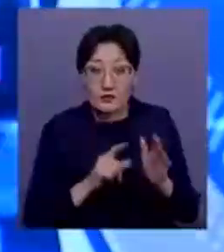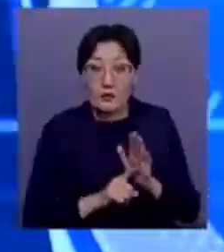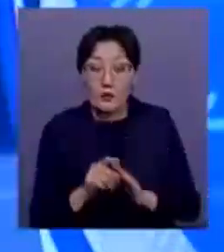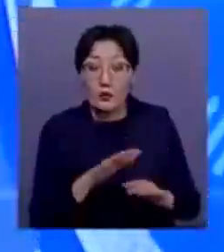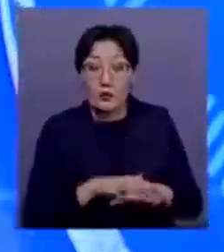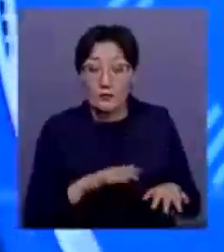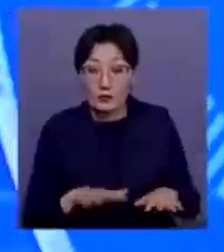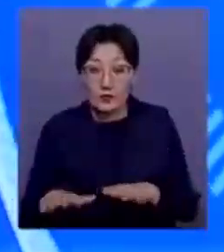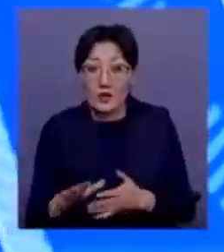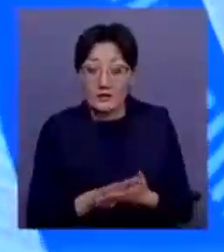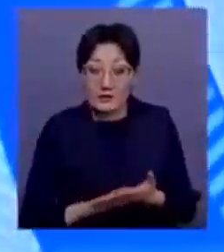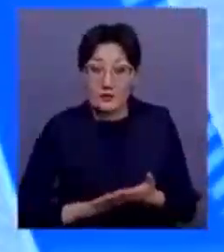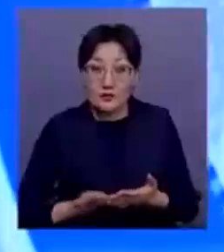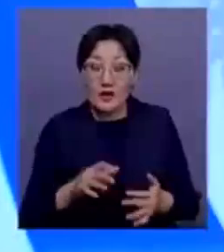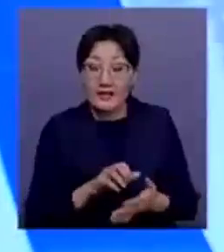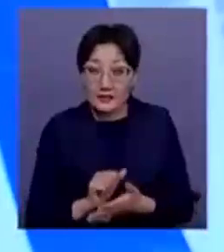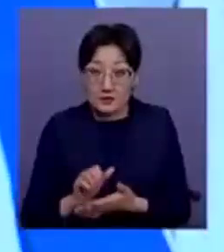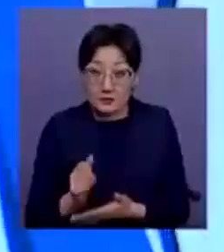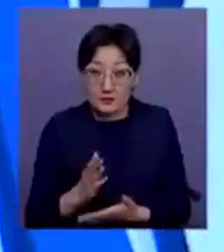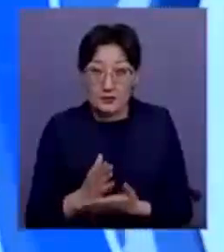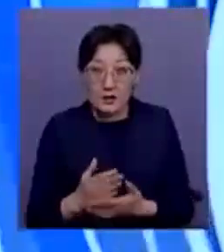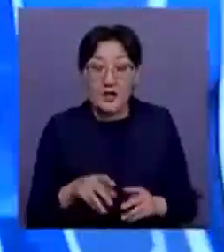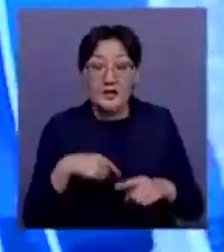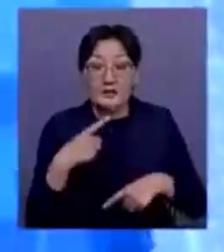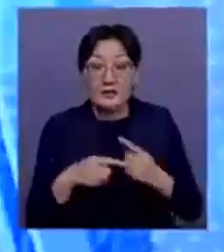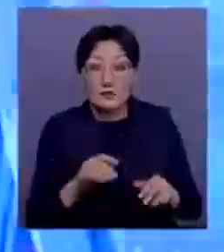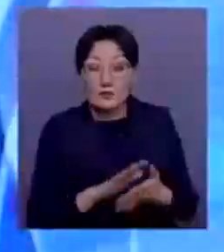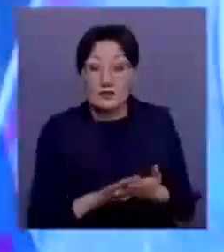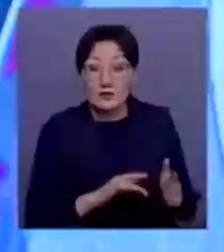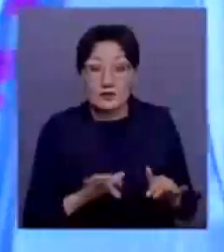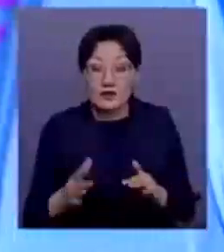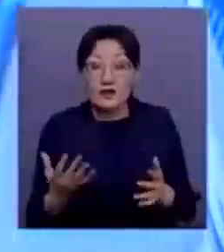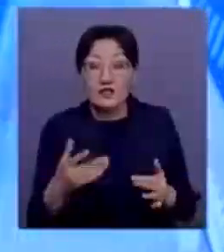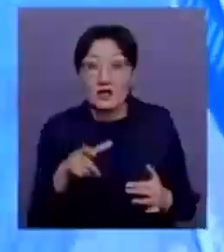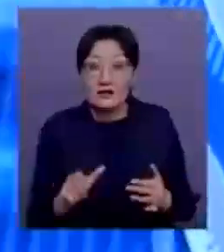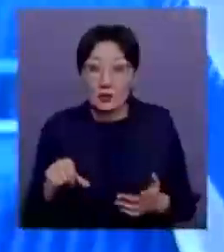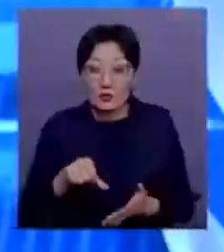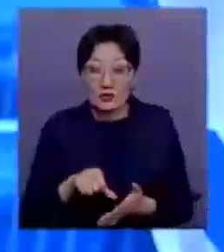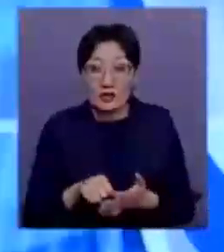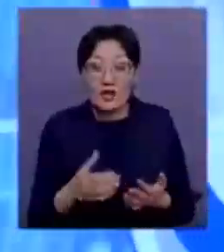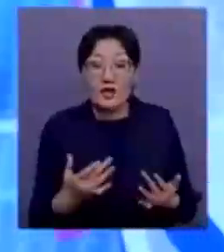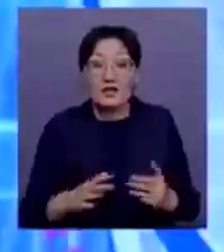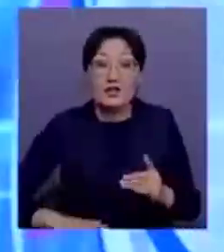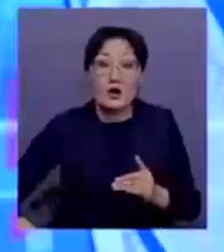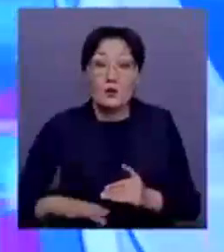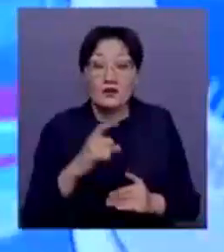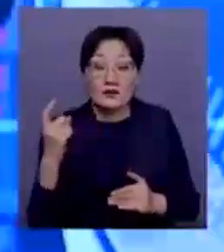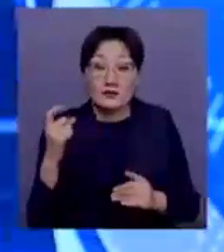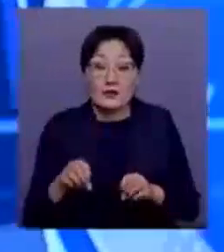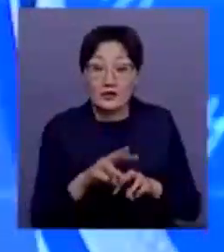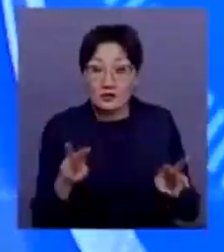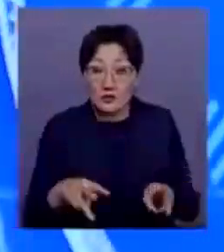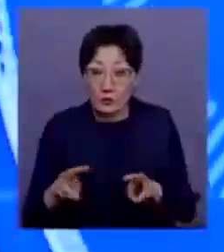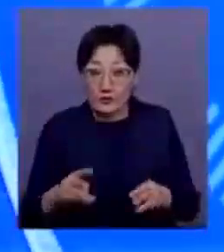орындарда залалсыздандырумен айналысып жатыр. Кезекті тазалық шарасына қанша адам жұмылдырылды? Қанша аумаққа химиялық қоспа